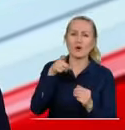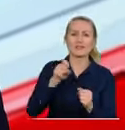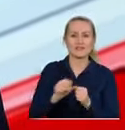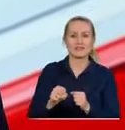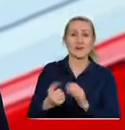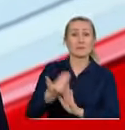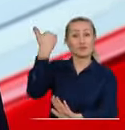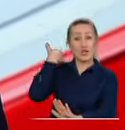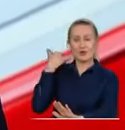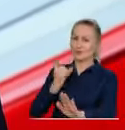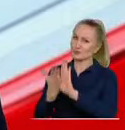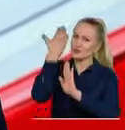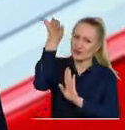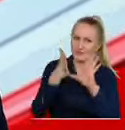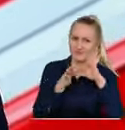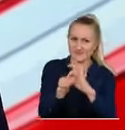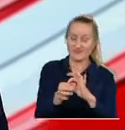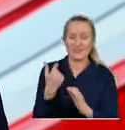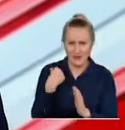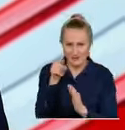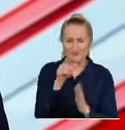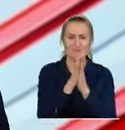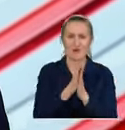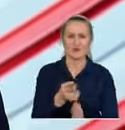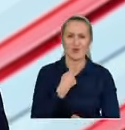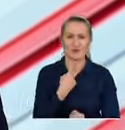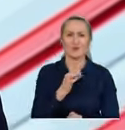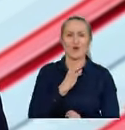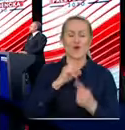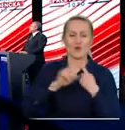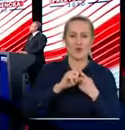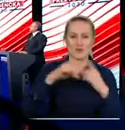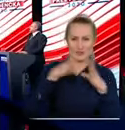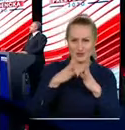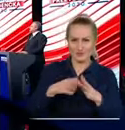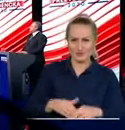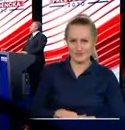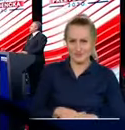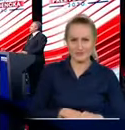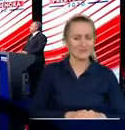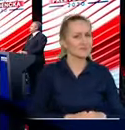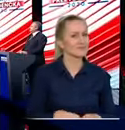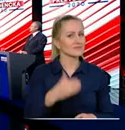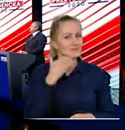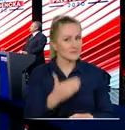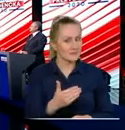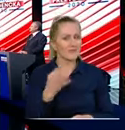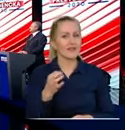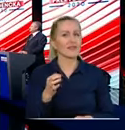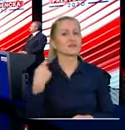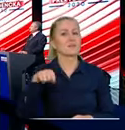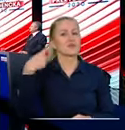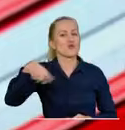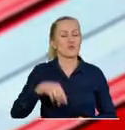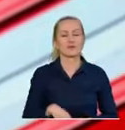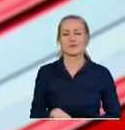i przyszłość. Proszę o głos na mój numer, 10. Dziękuję. Odpowiada teraz prezydent Andrzej